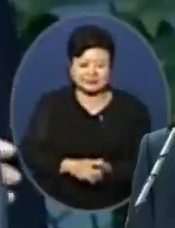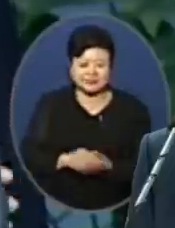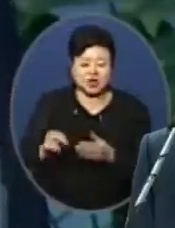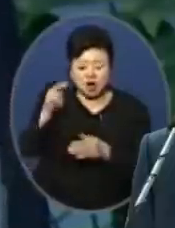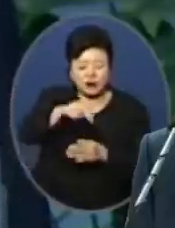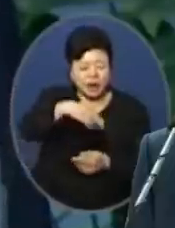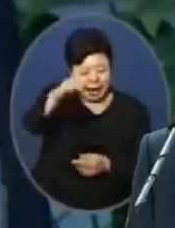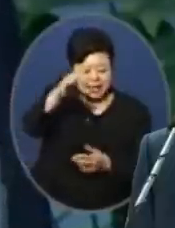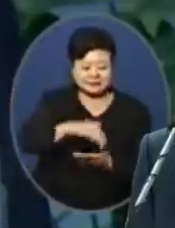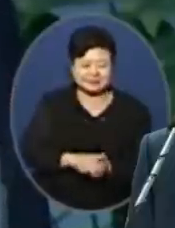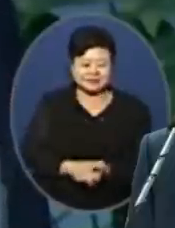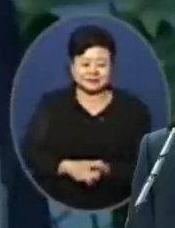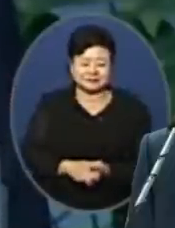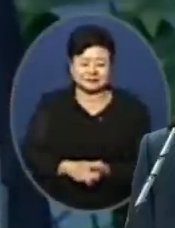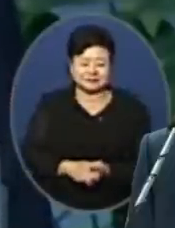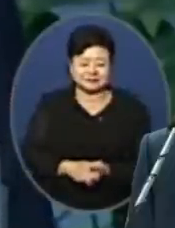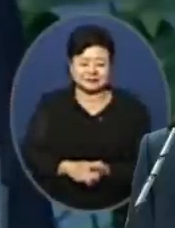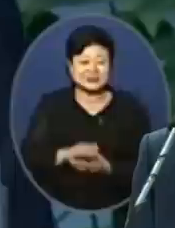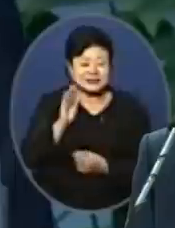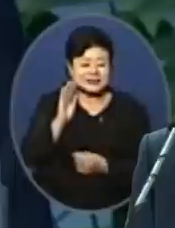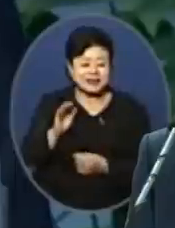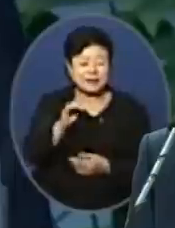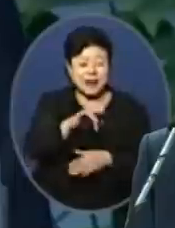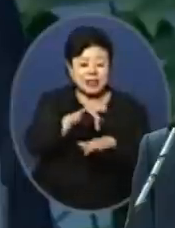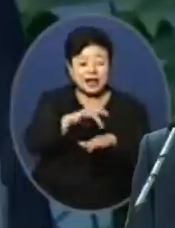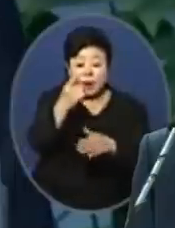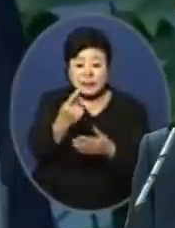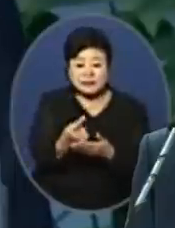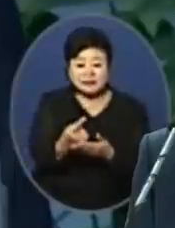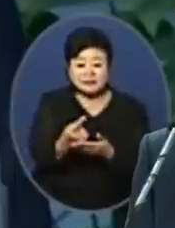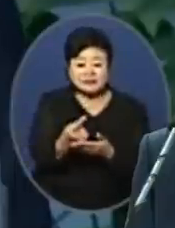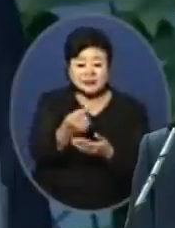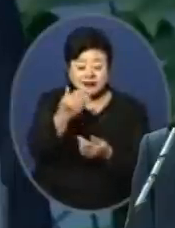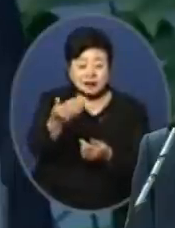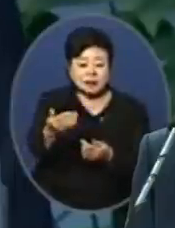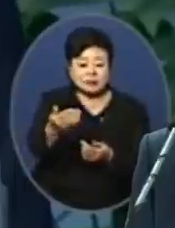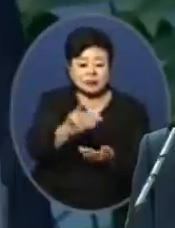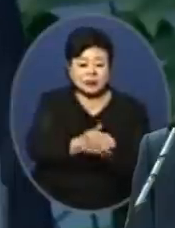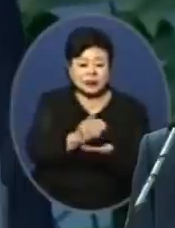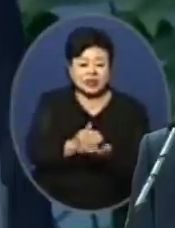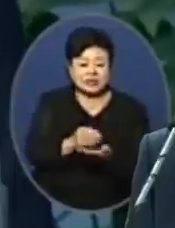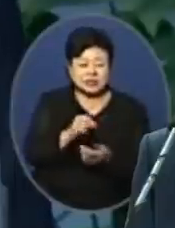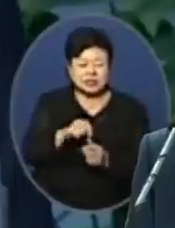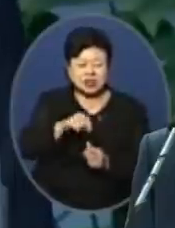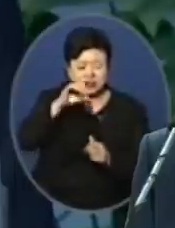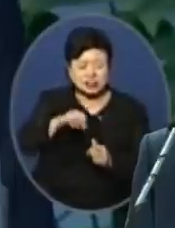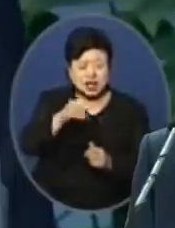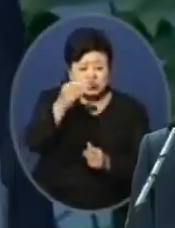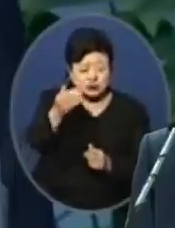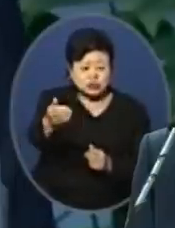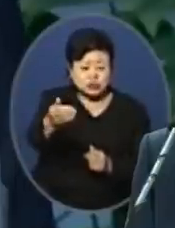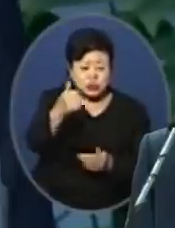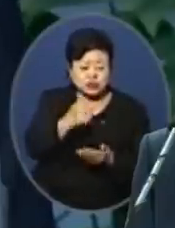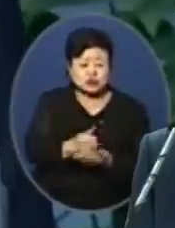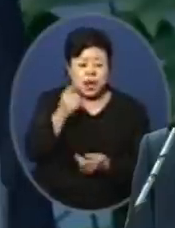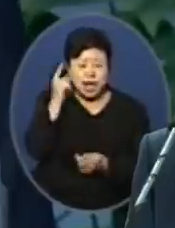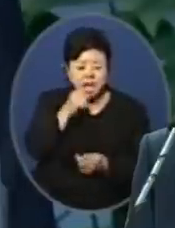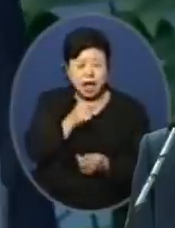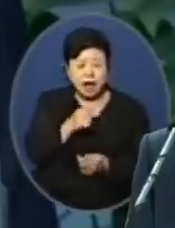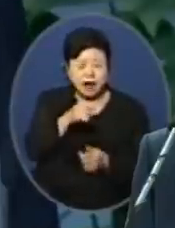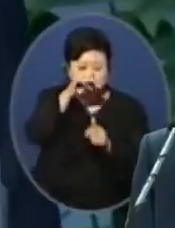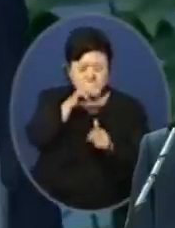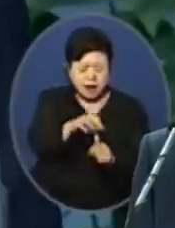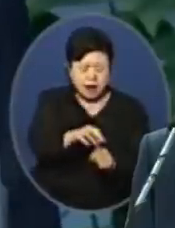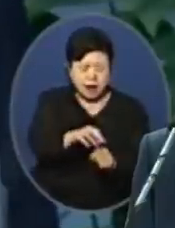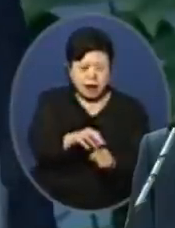건너가, 그 다음에 마귀가 와서 여러분에게 여러 가지 정죄를 가져오고 죄악의 굴레를